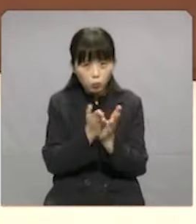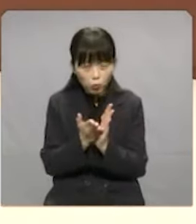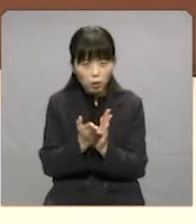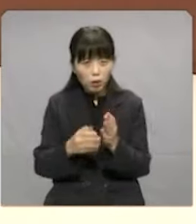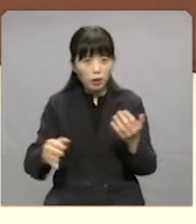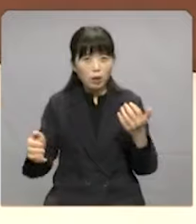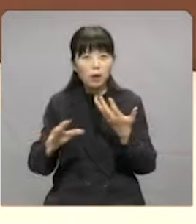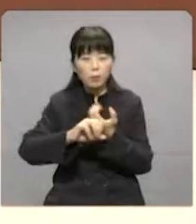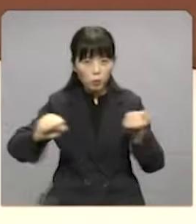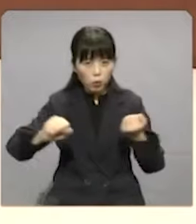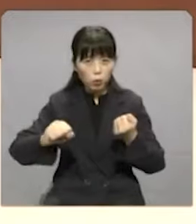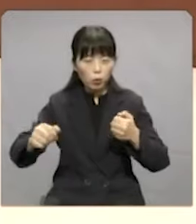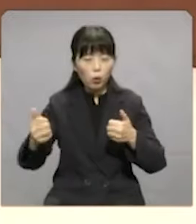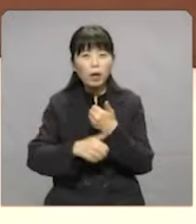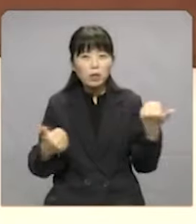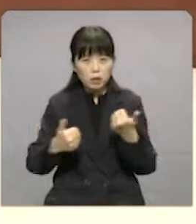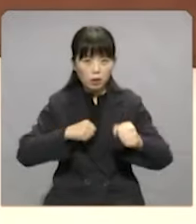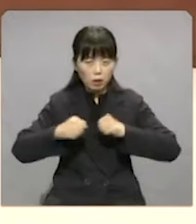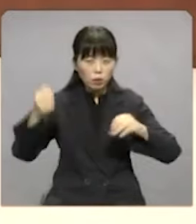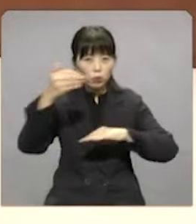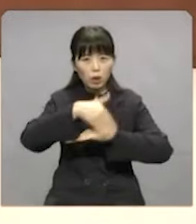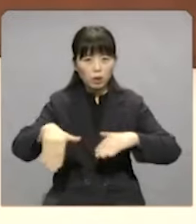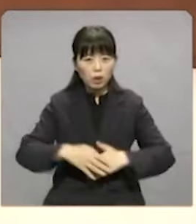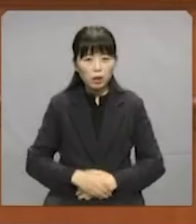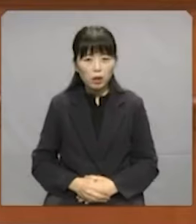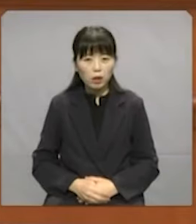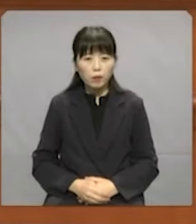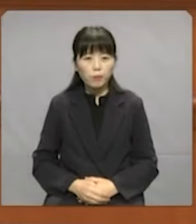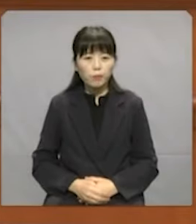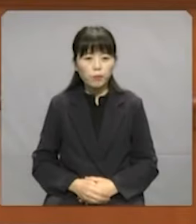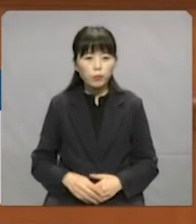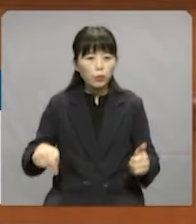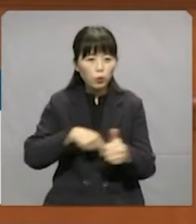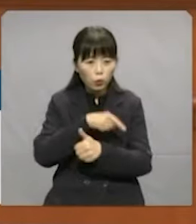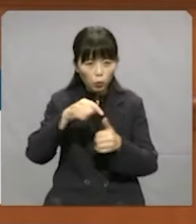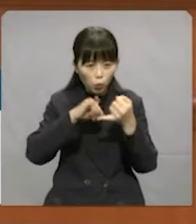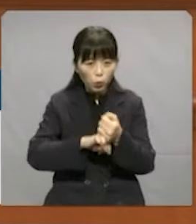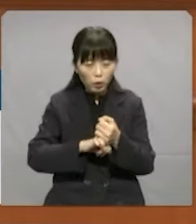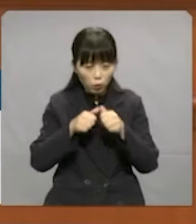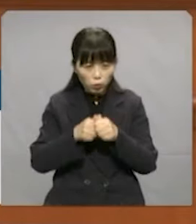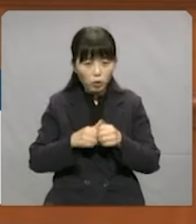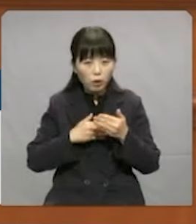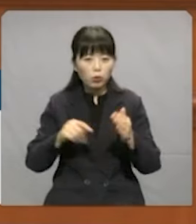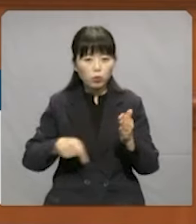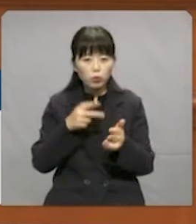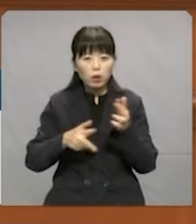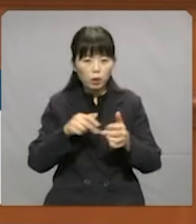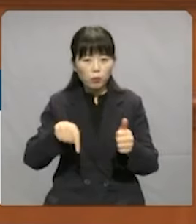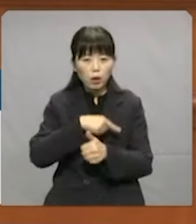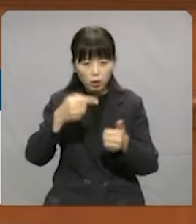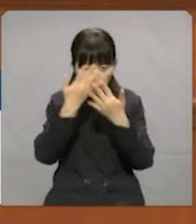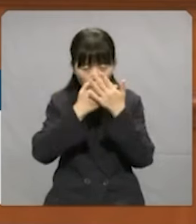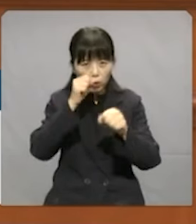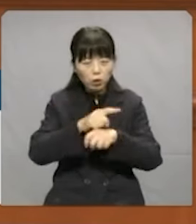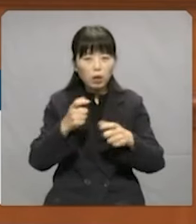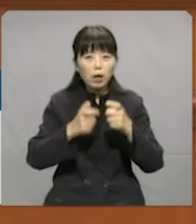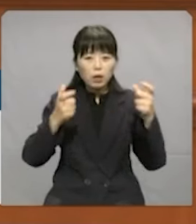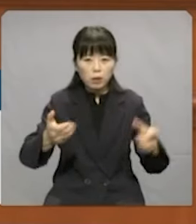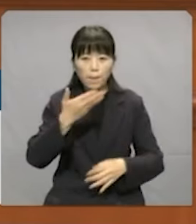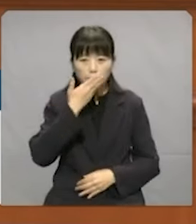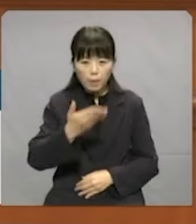별도의 회의체를 가동하기로 했습니다. 공약 구체화 과정에서 국내 산업 환경의 불확실성이 확대될 수